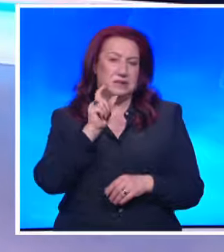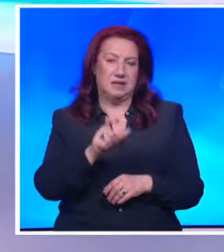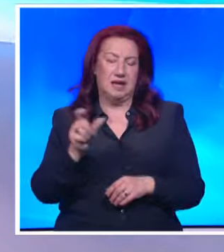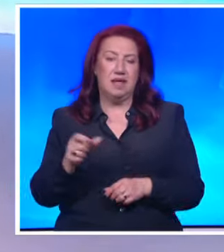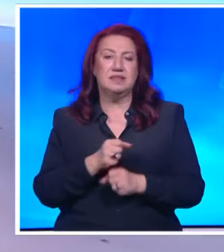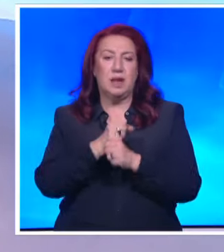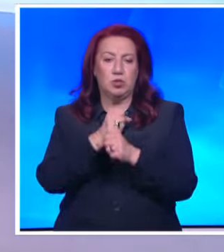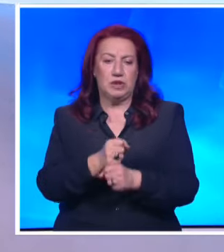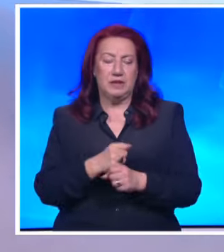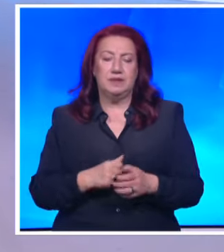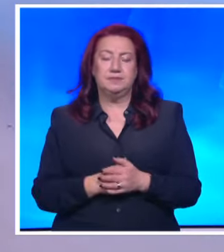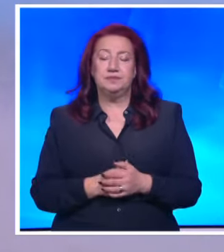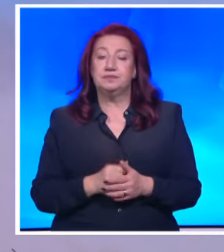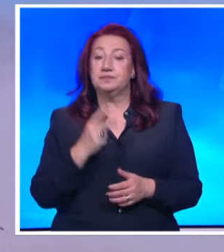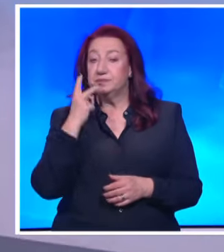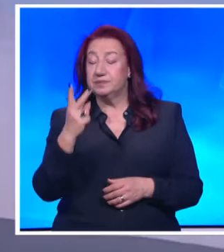тук първи са ГЕРБ СДС с